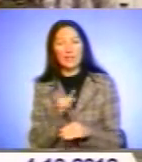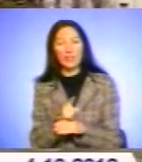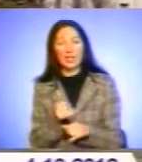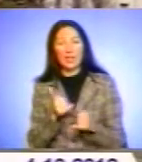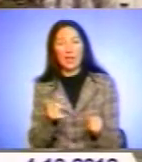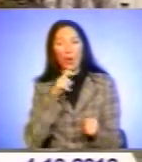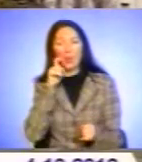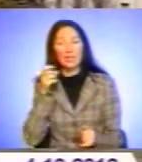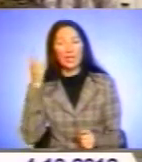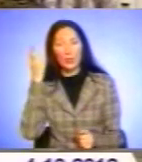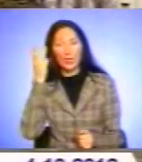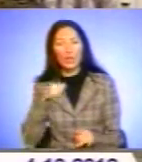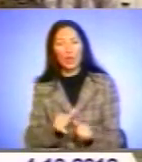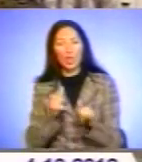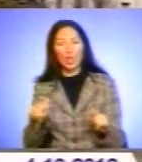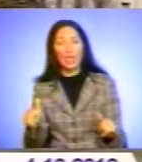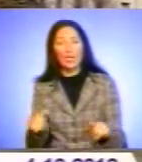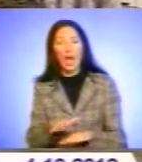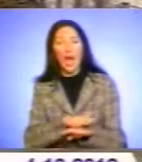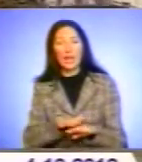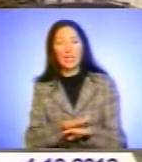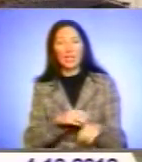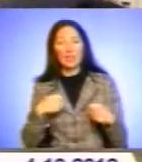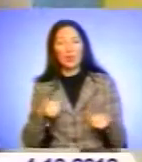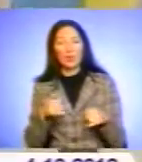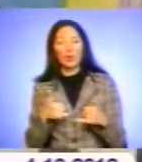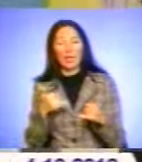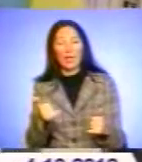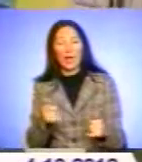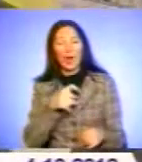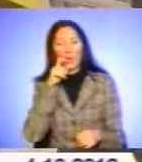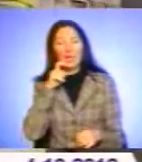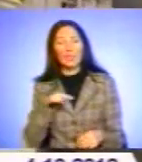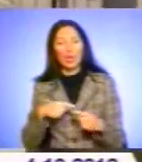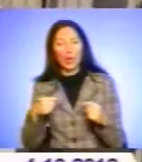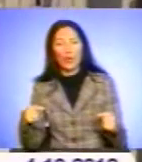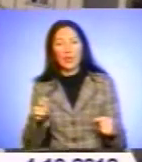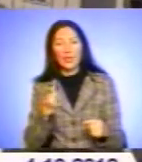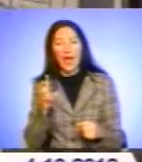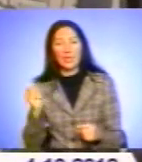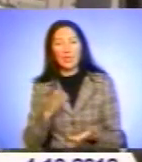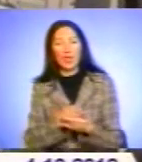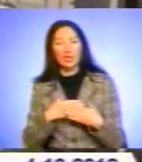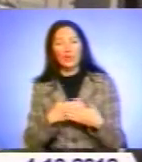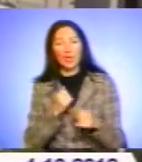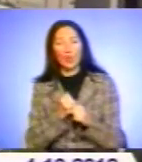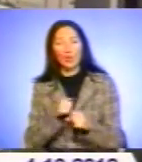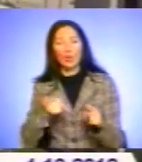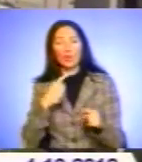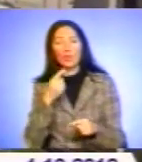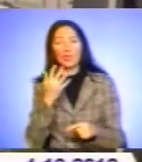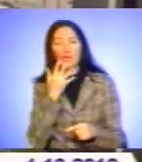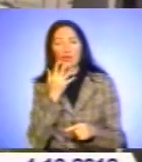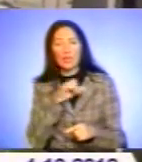українських дипломатів – розширення ринків збуту для вітчизняних товарів за кордоном. МЗС має активізувати роботу з іноземним бізнесом. Президент нагадав,